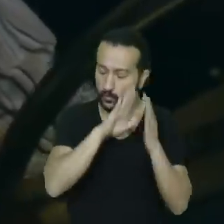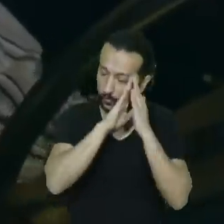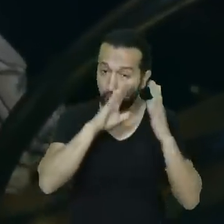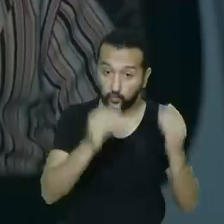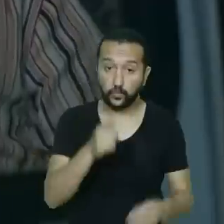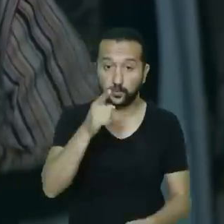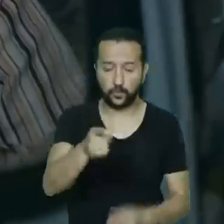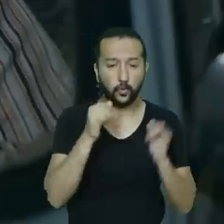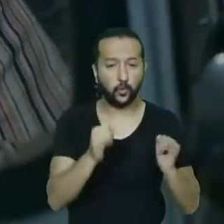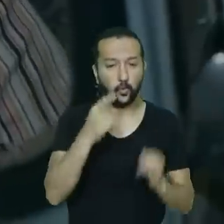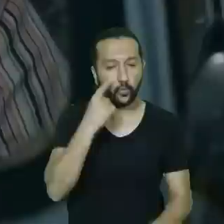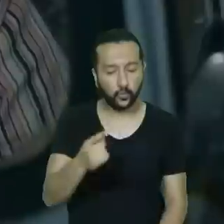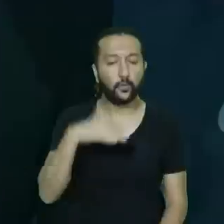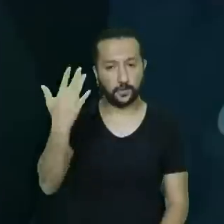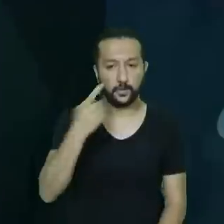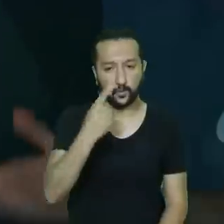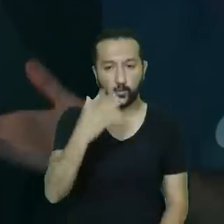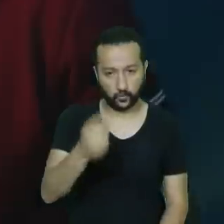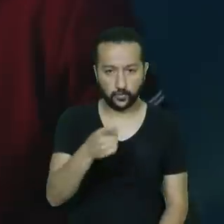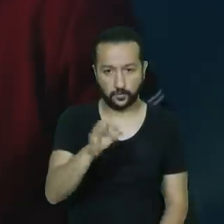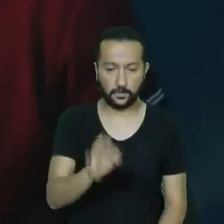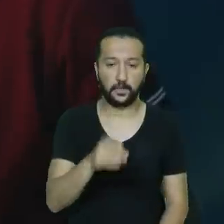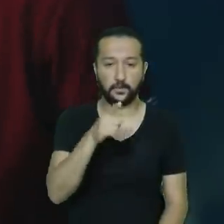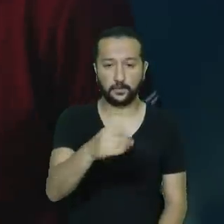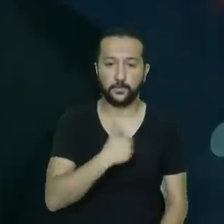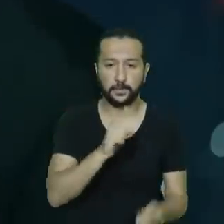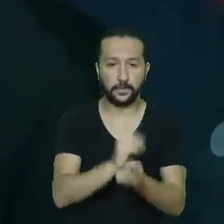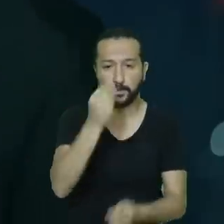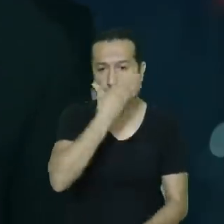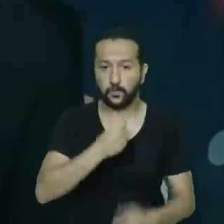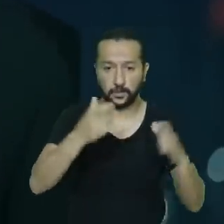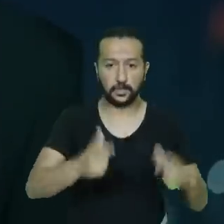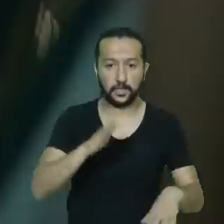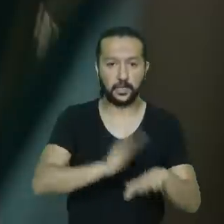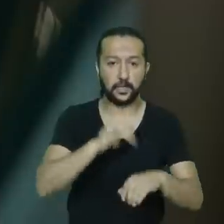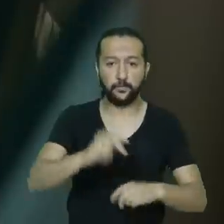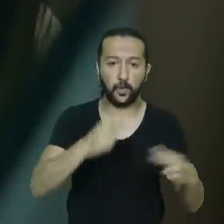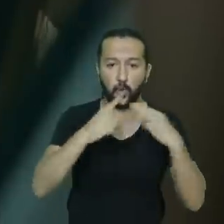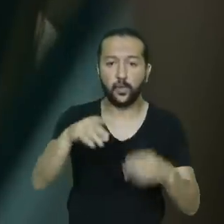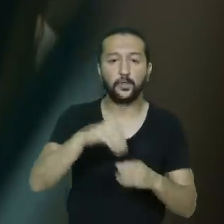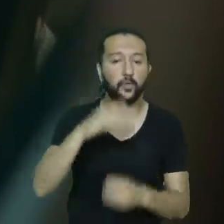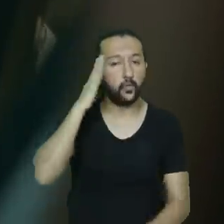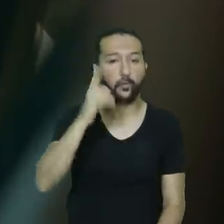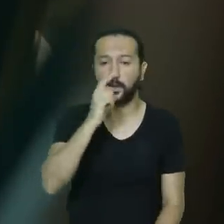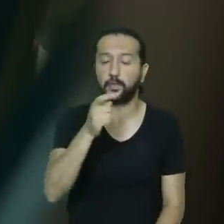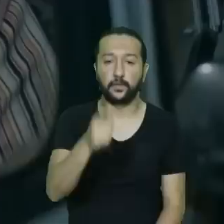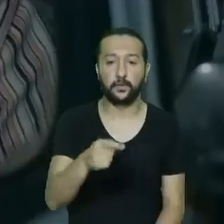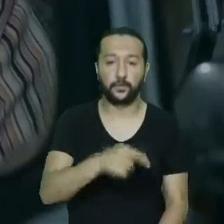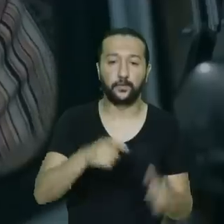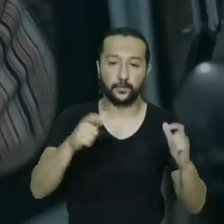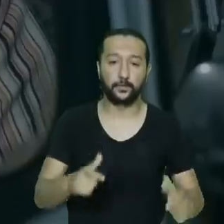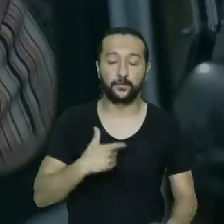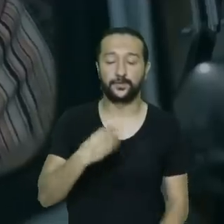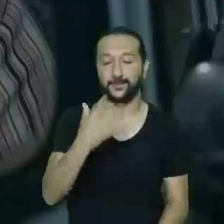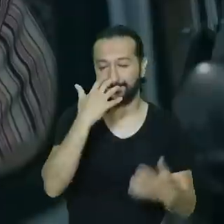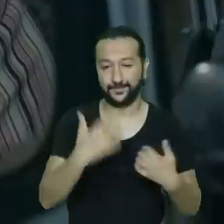uyursan garibasan da görüyorsun, başka şeyler de görüyorsun bari. Lan biz sen ne güzel yer yaptık lokantada. Niye orada uyumuyorsun sen? Allah, bura bana